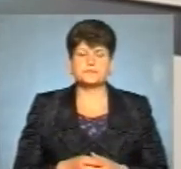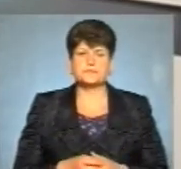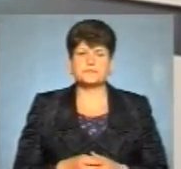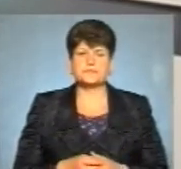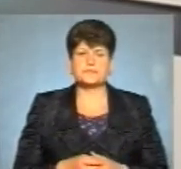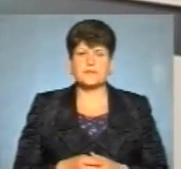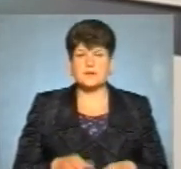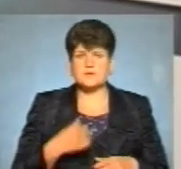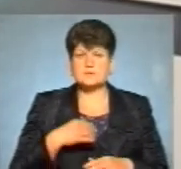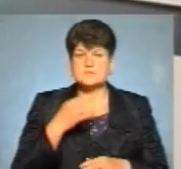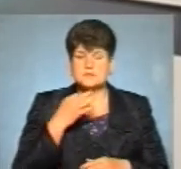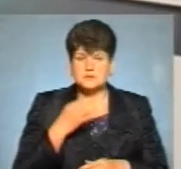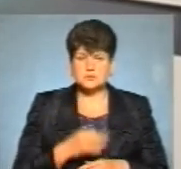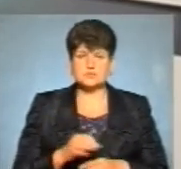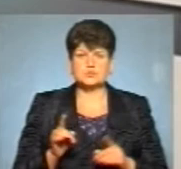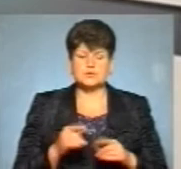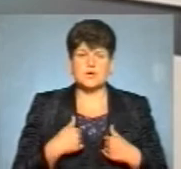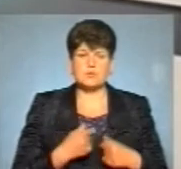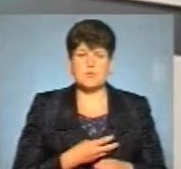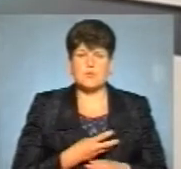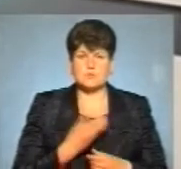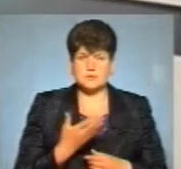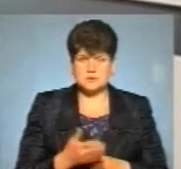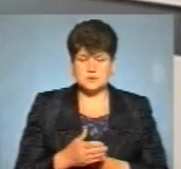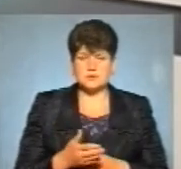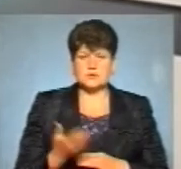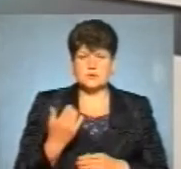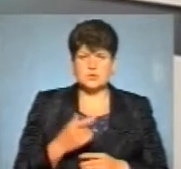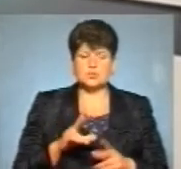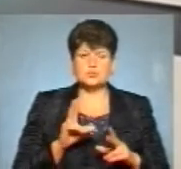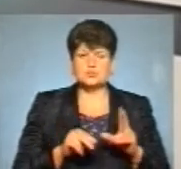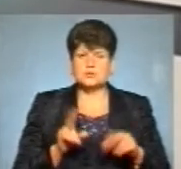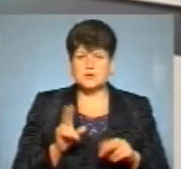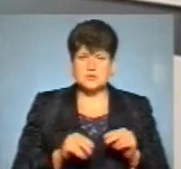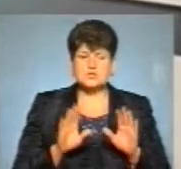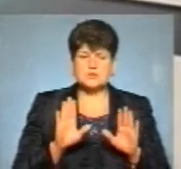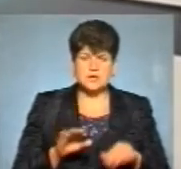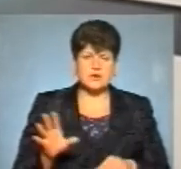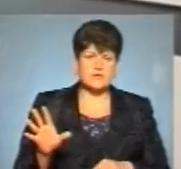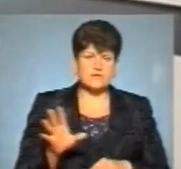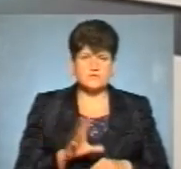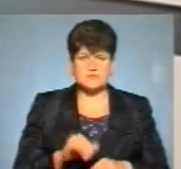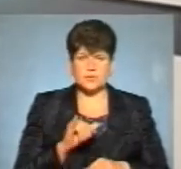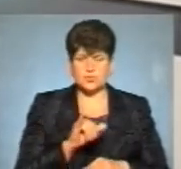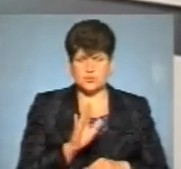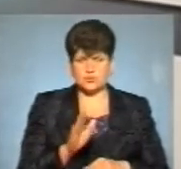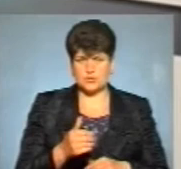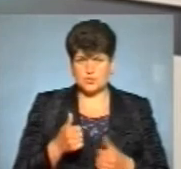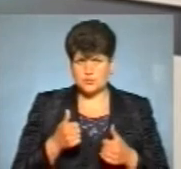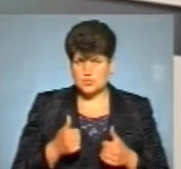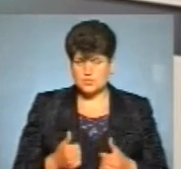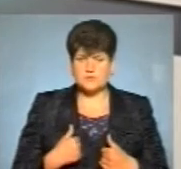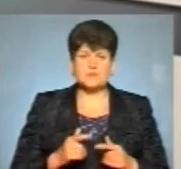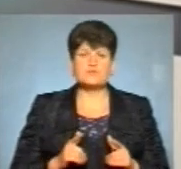Ну, я вам скажу, що я йому побажала тоді дійсно удачі, і нехай в нього все буде добре. Він